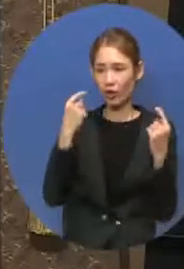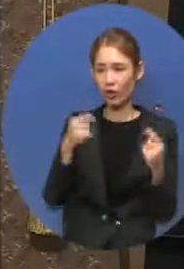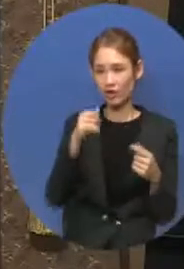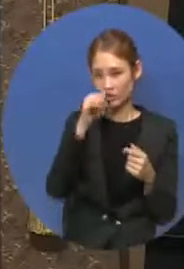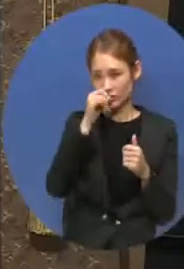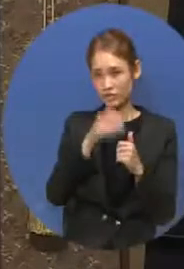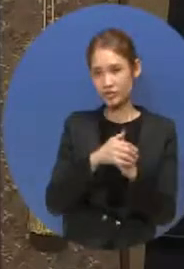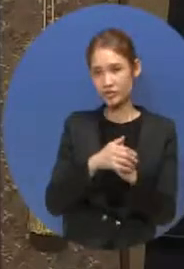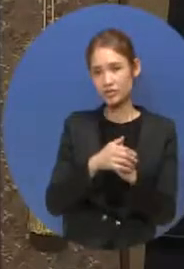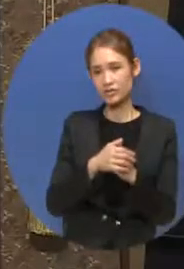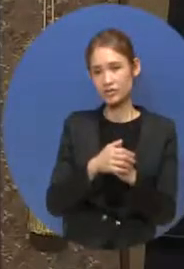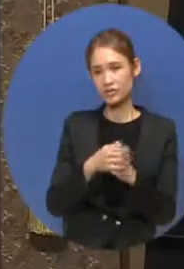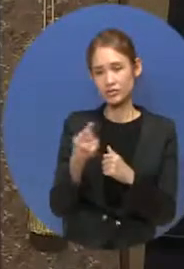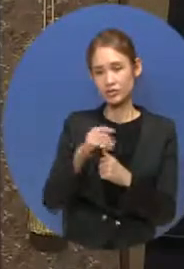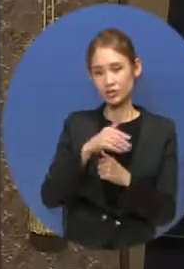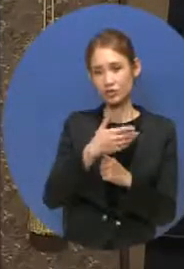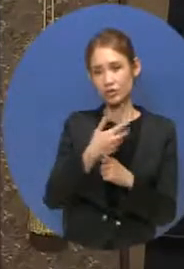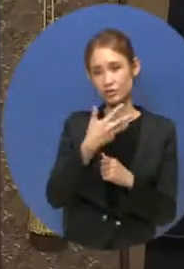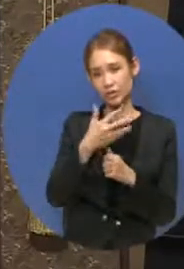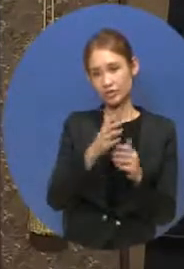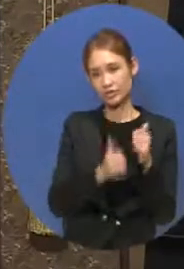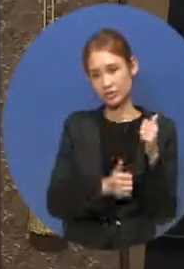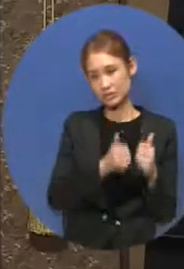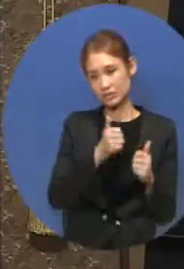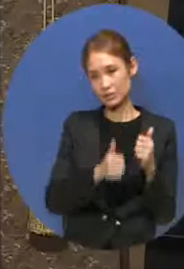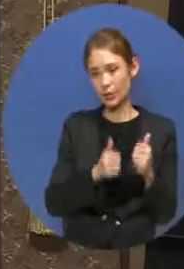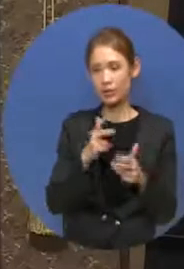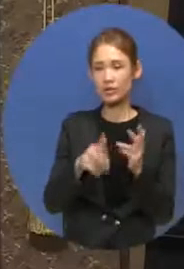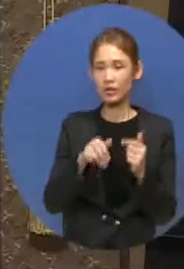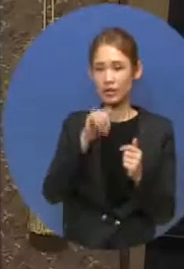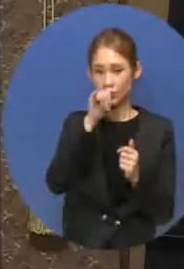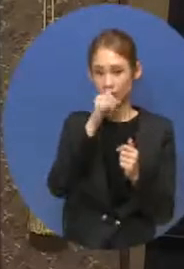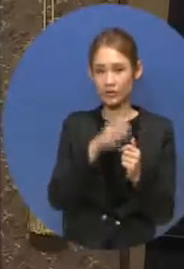장애 등록제도가 89년에 시범사업으로 만들어지면서